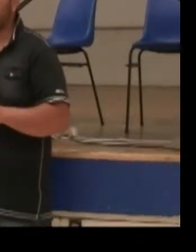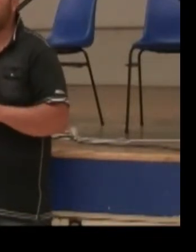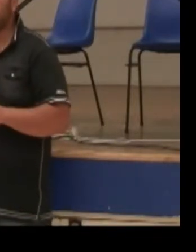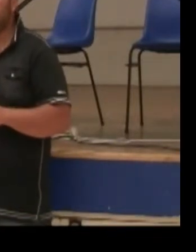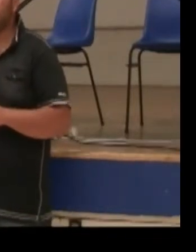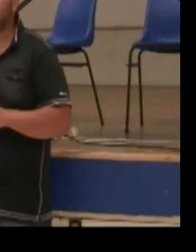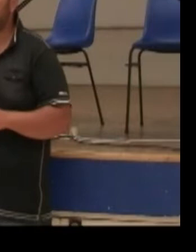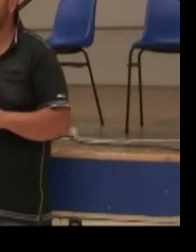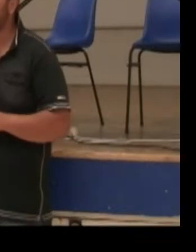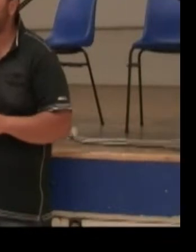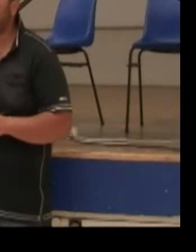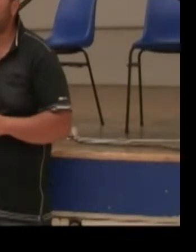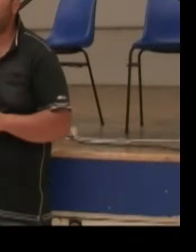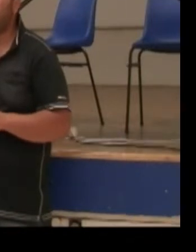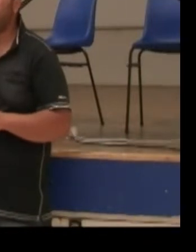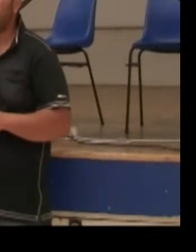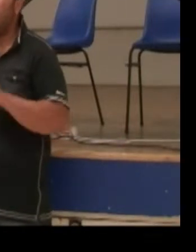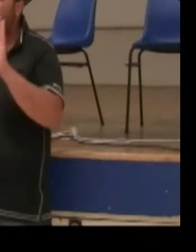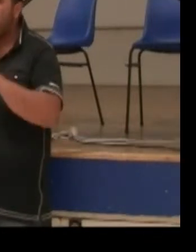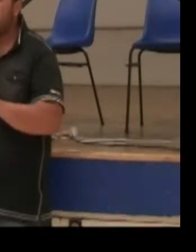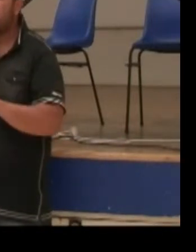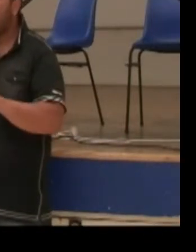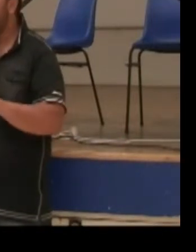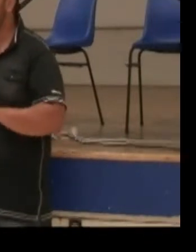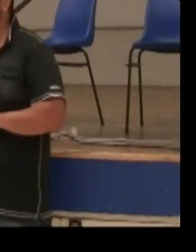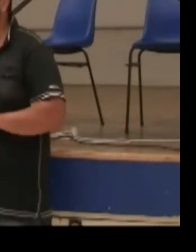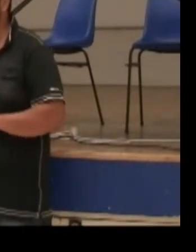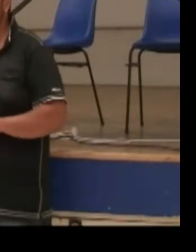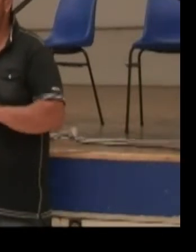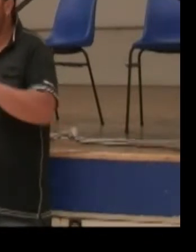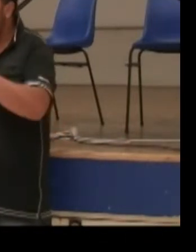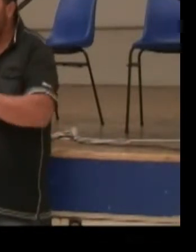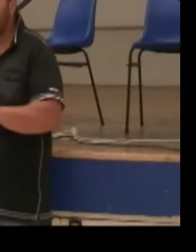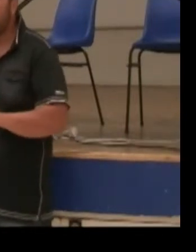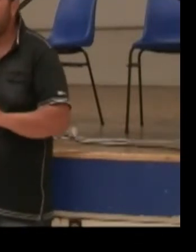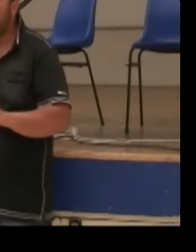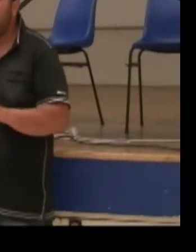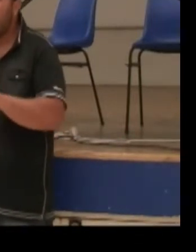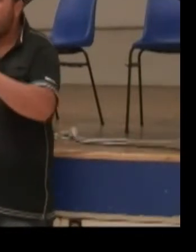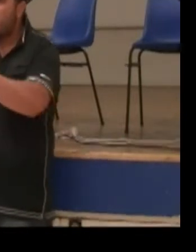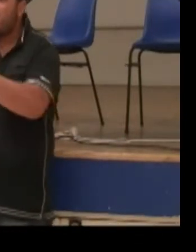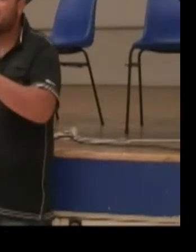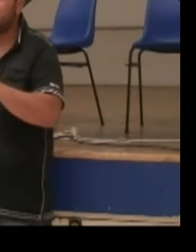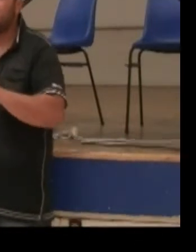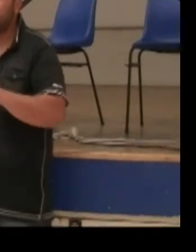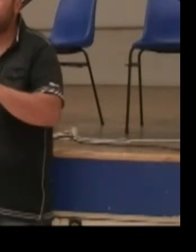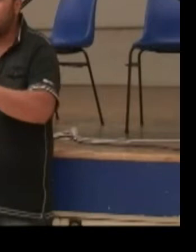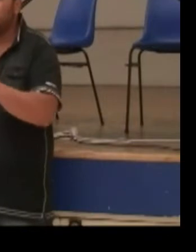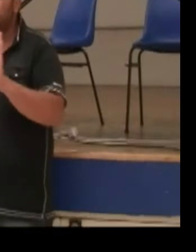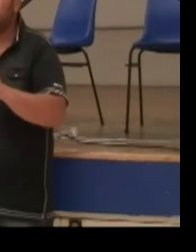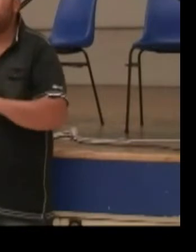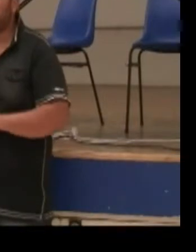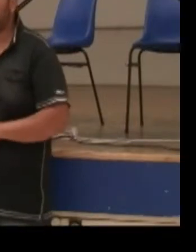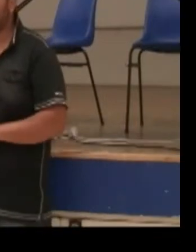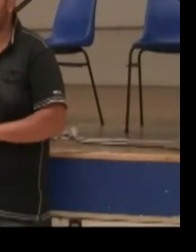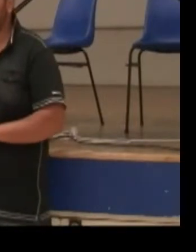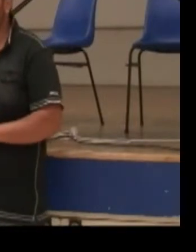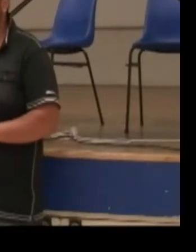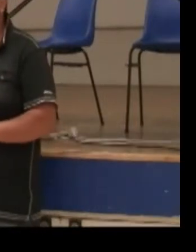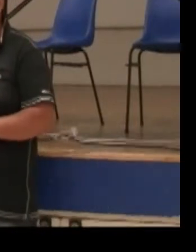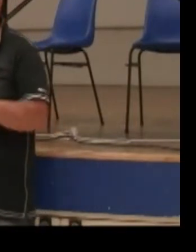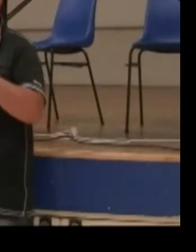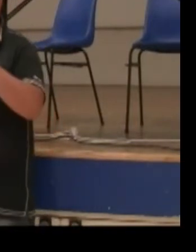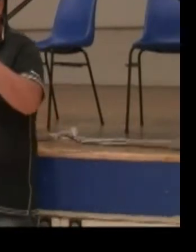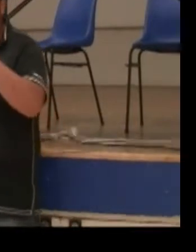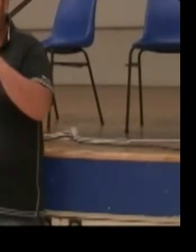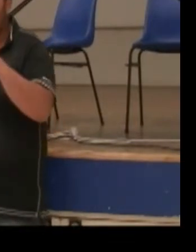Ne dites pas ra'ina comme eux ils le disent. Mais dites, regarde-nous. Quand vous le disiez au prophète, dites, regarde-nous. Cette ayah,